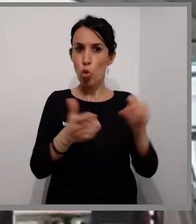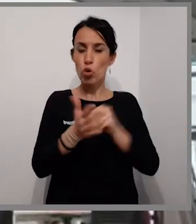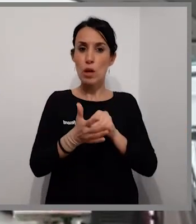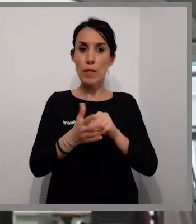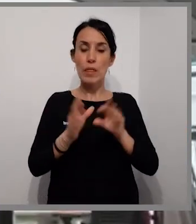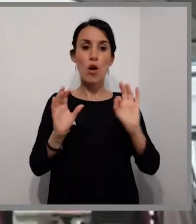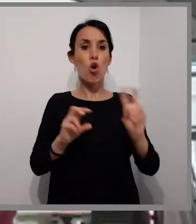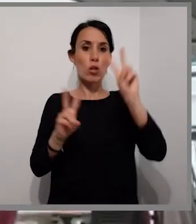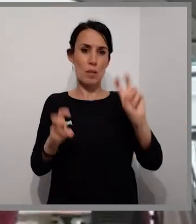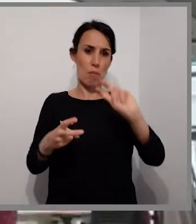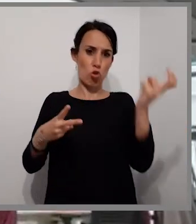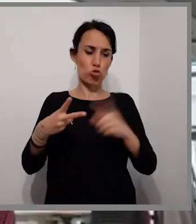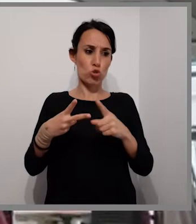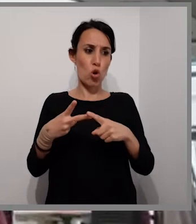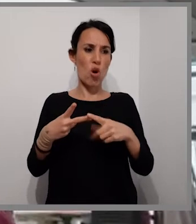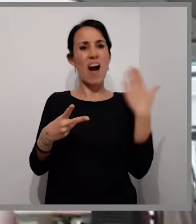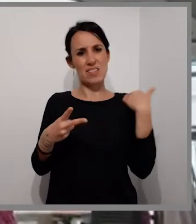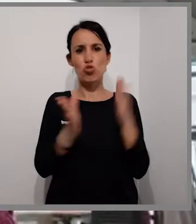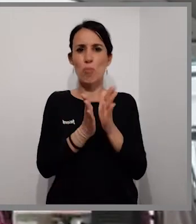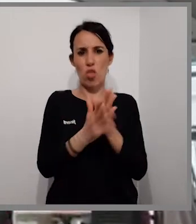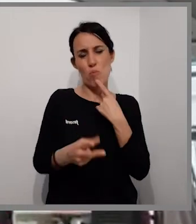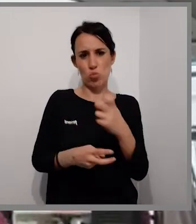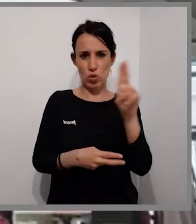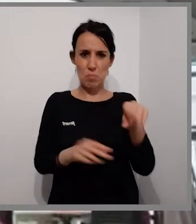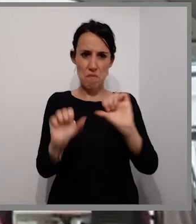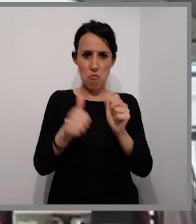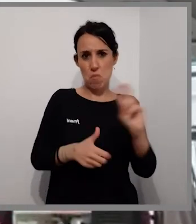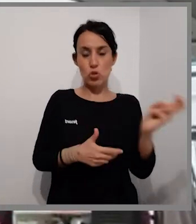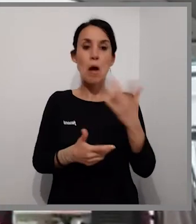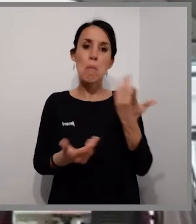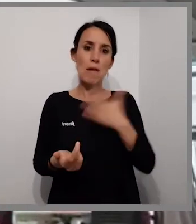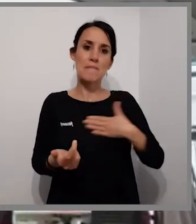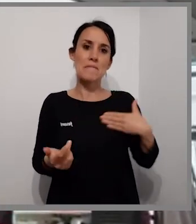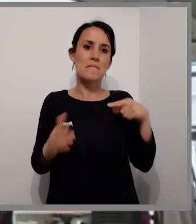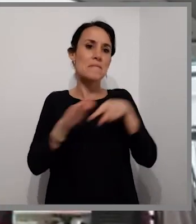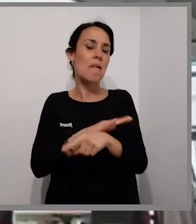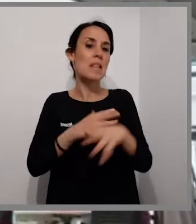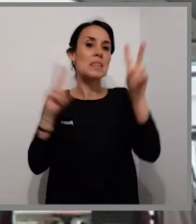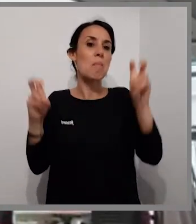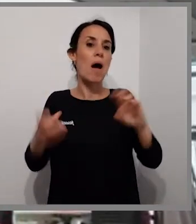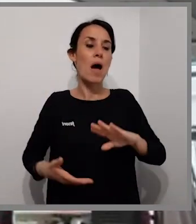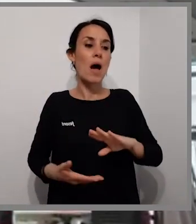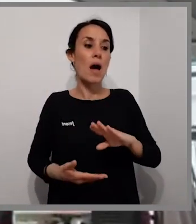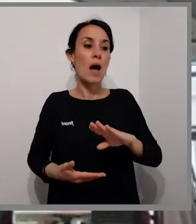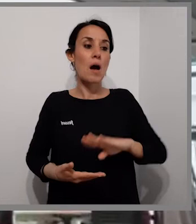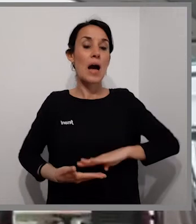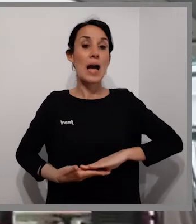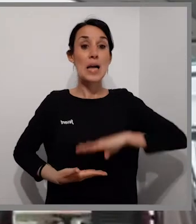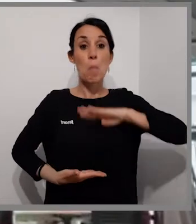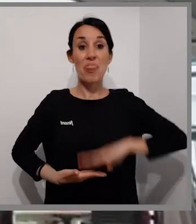una segona qüestió, ja d'alguna manera li ho ha preguntat abans algun company, però jo volia fer referència a aquesta